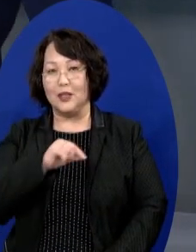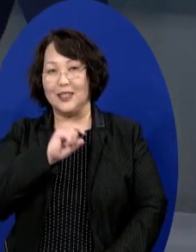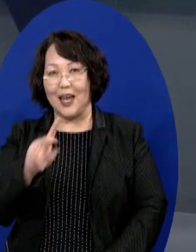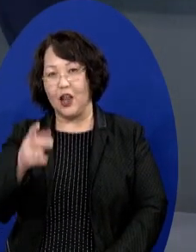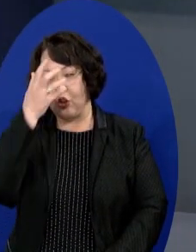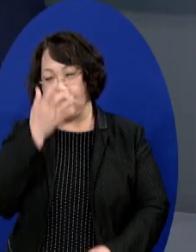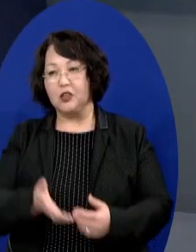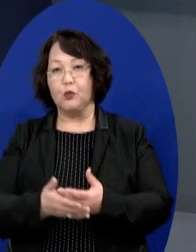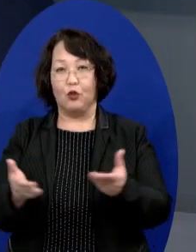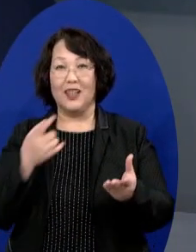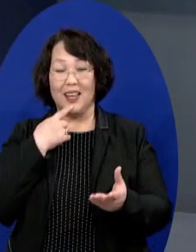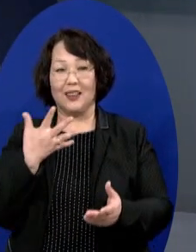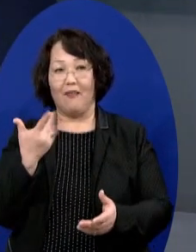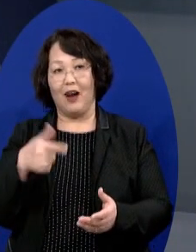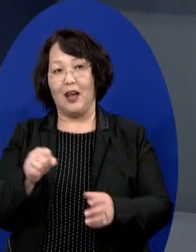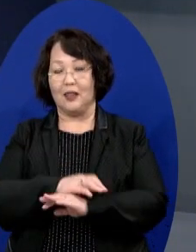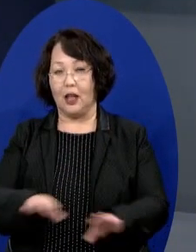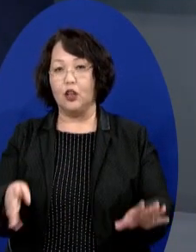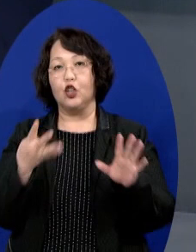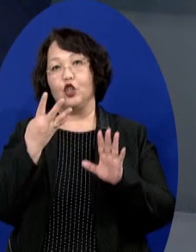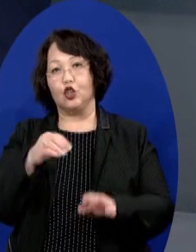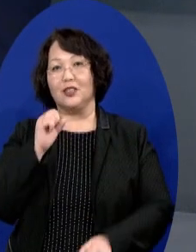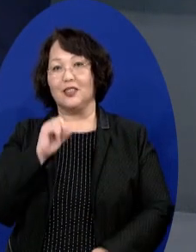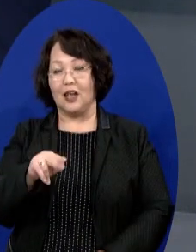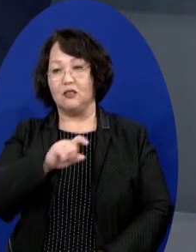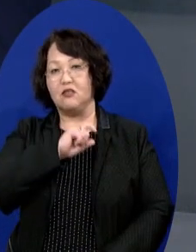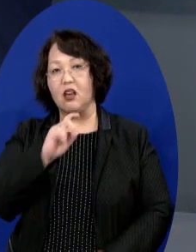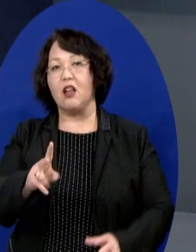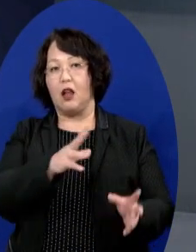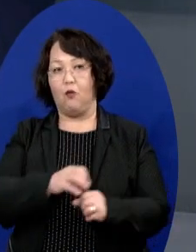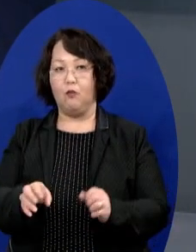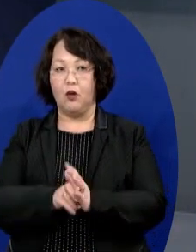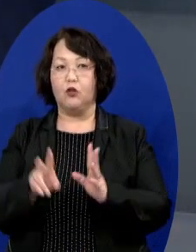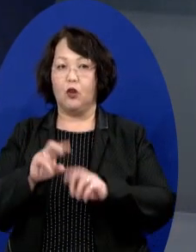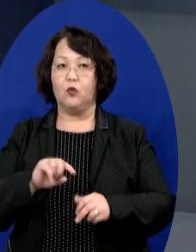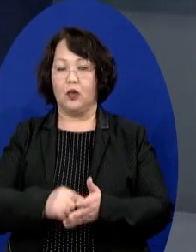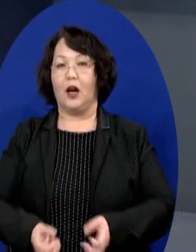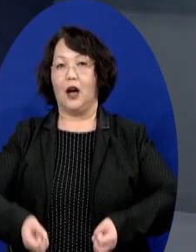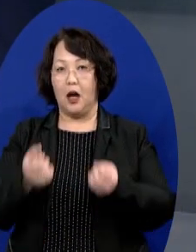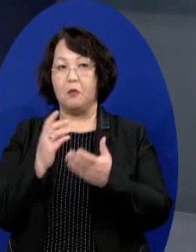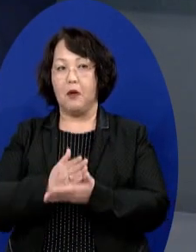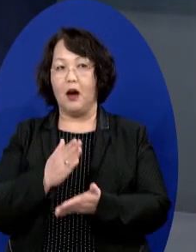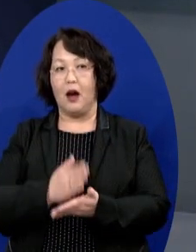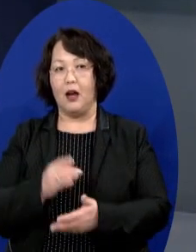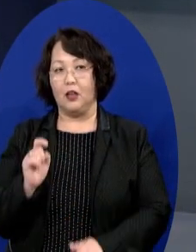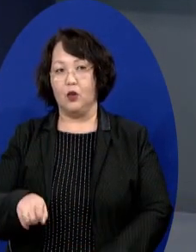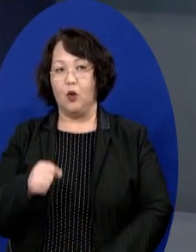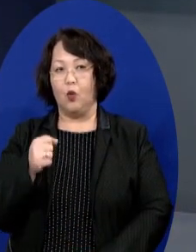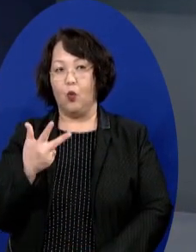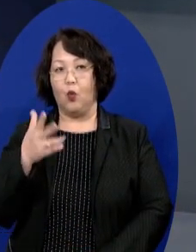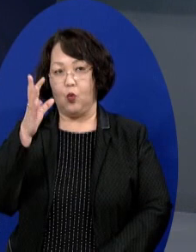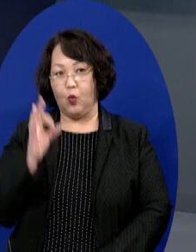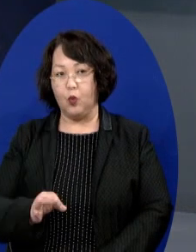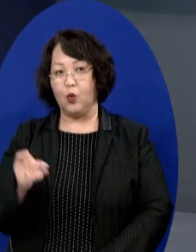га газарт нэг 40 орчим сая төгрөгийн зээл олдох одоо боломжтой гэсэн ийм тооцоо судалгаа гарсан байдаг. За энэ бол одоо 3%